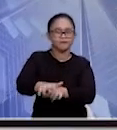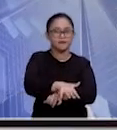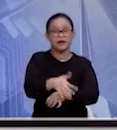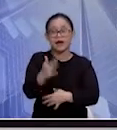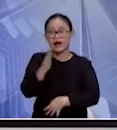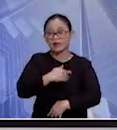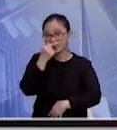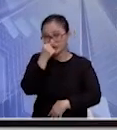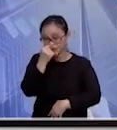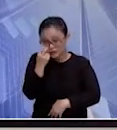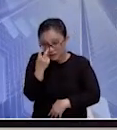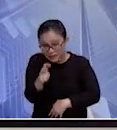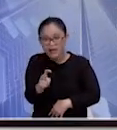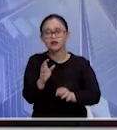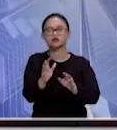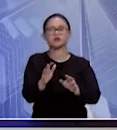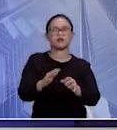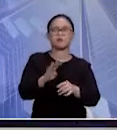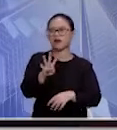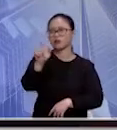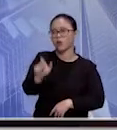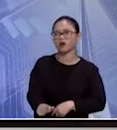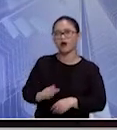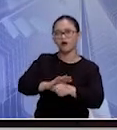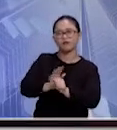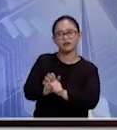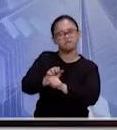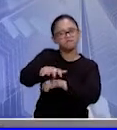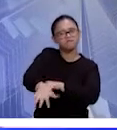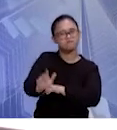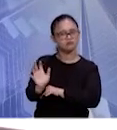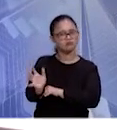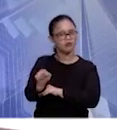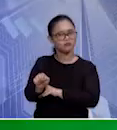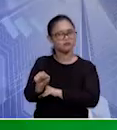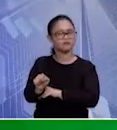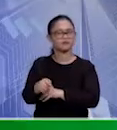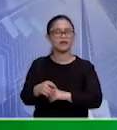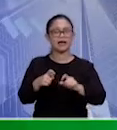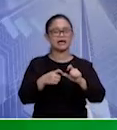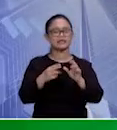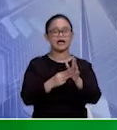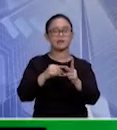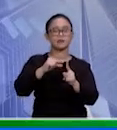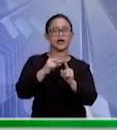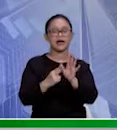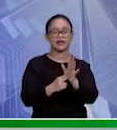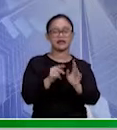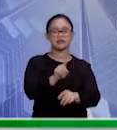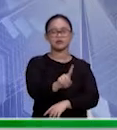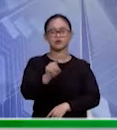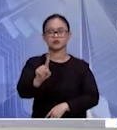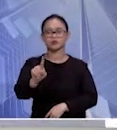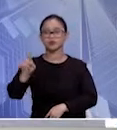sudah terdapat 4 siswa yang terkonfirmasi positif COVID-19. Pemirsa, SMPN 111 Jakarta merupakan salah